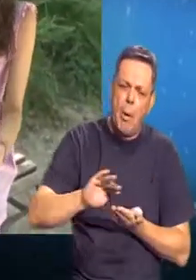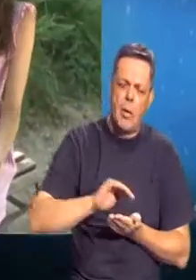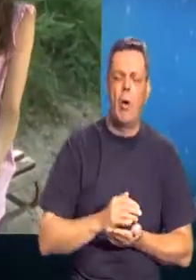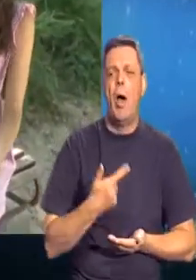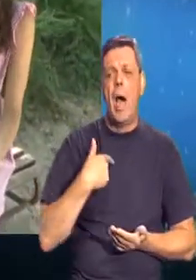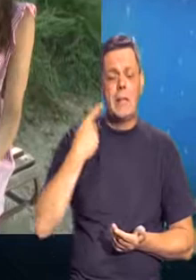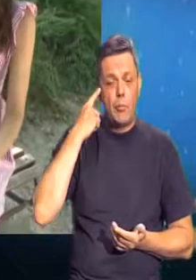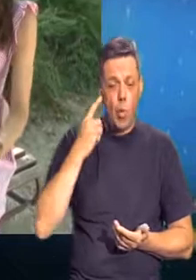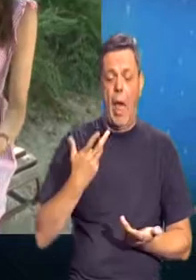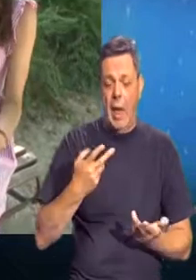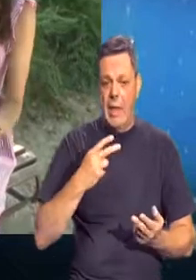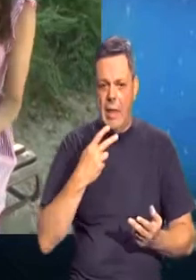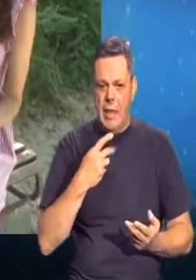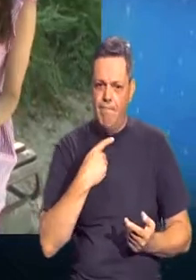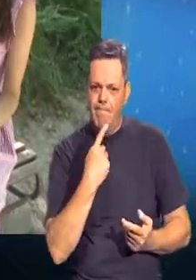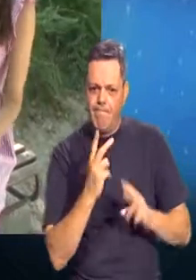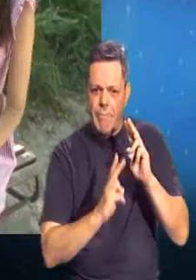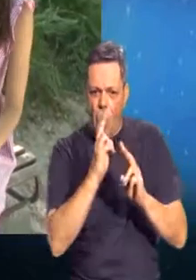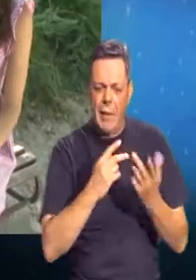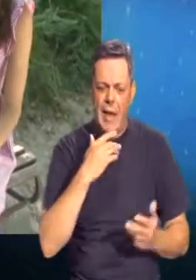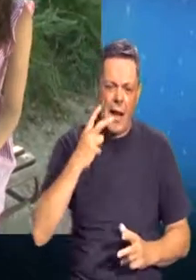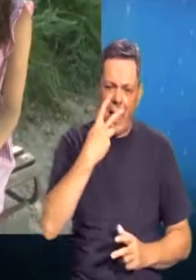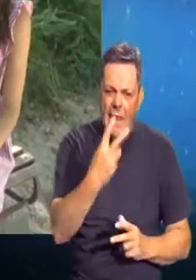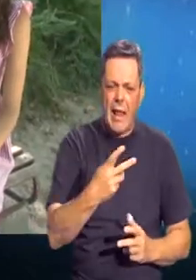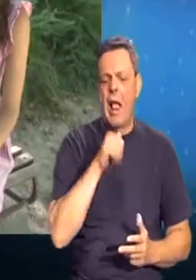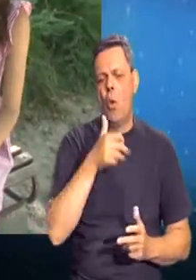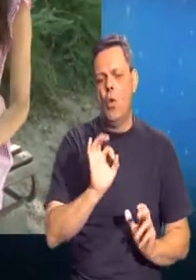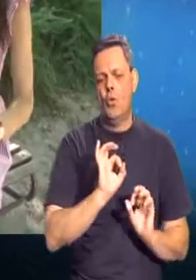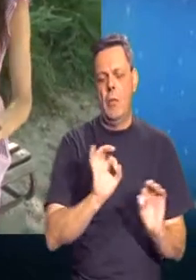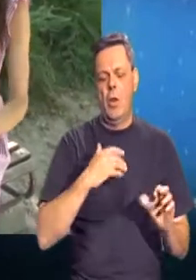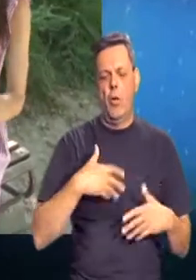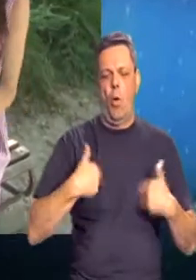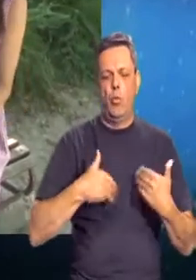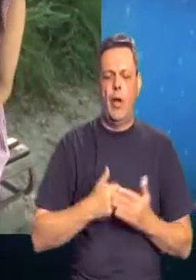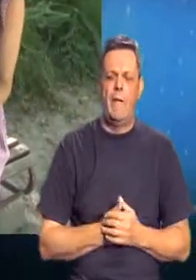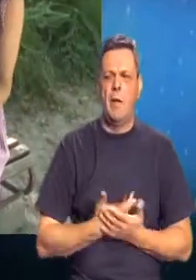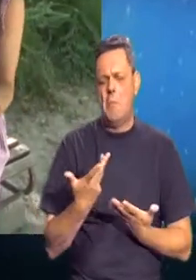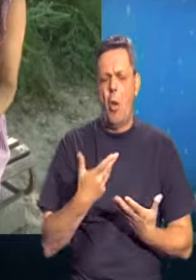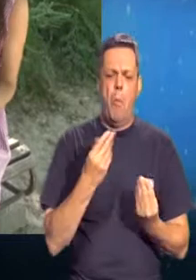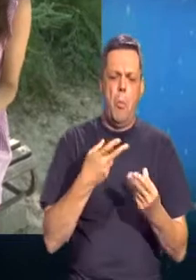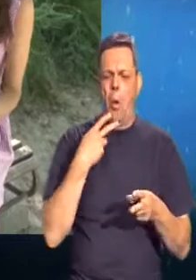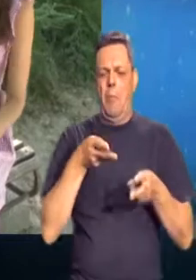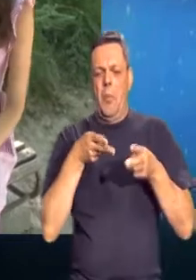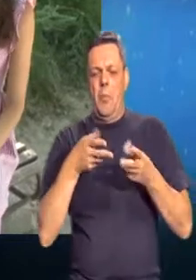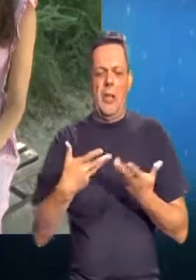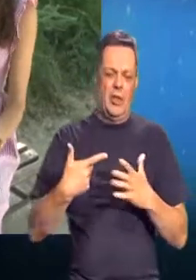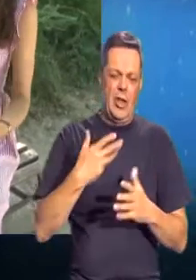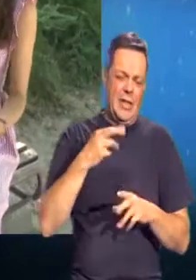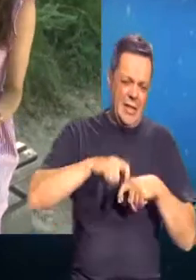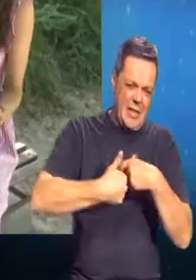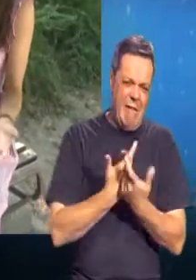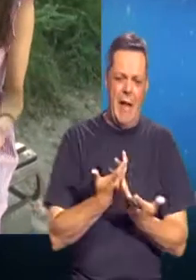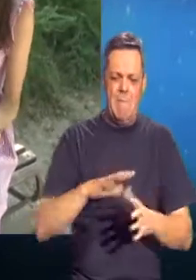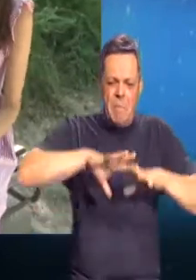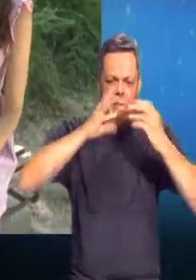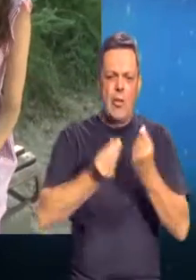posebno, a čula sam komentare i gledatelja koji su isto bili oduševljeni. Jer ubacite humorističkih elemenata, svega